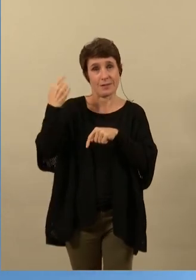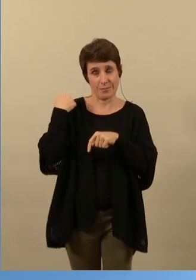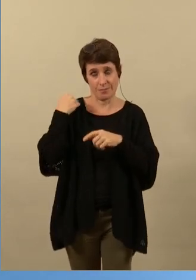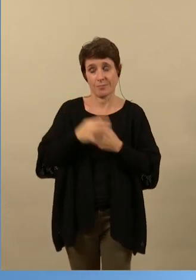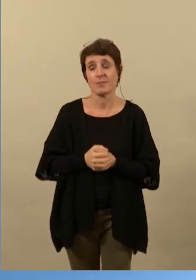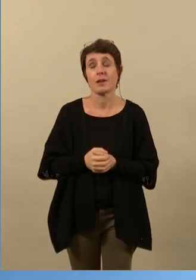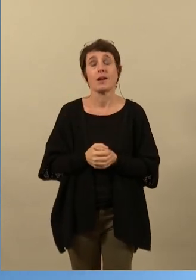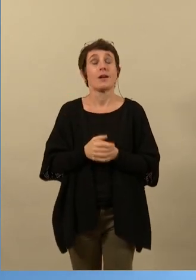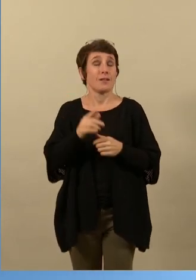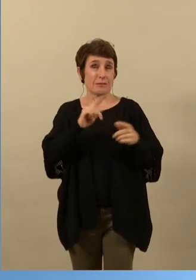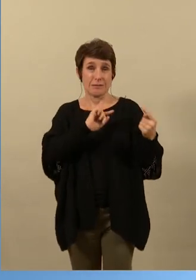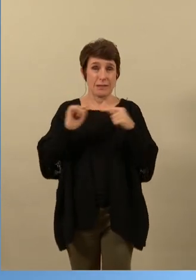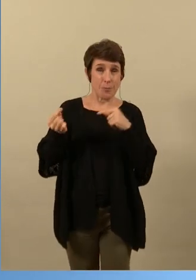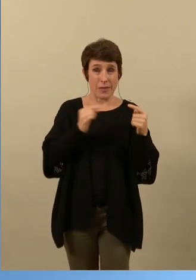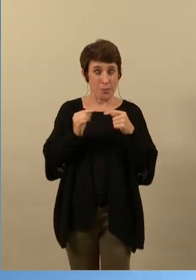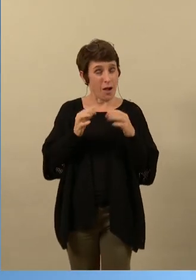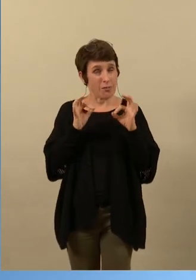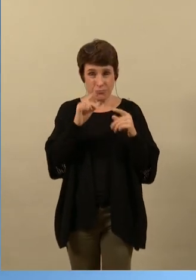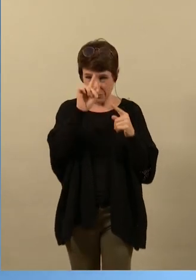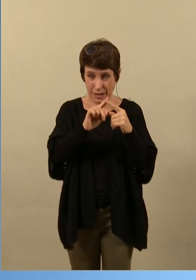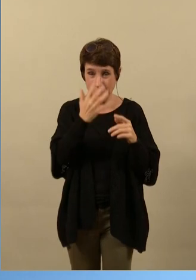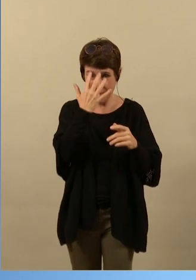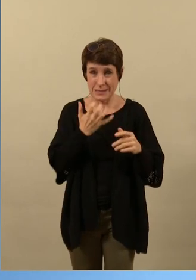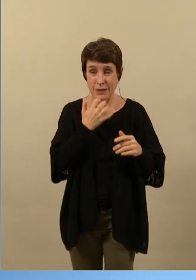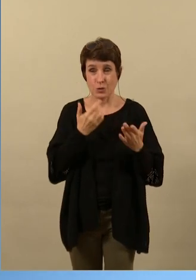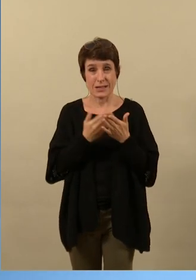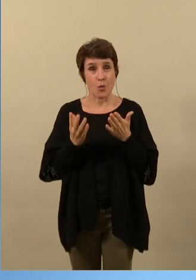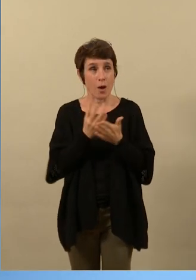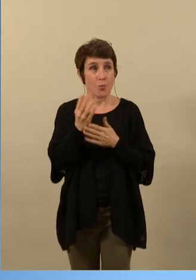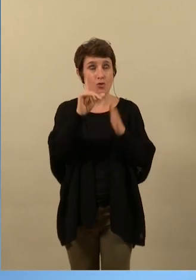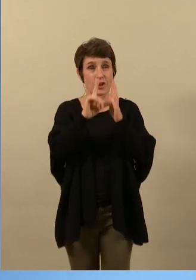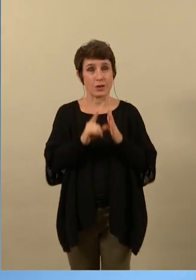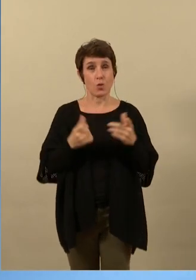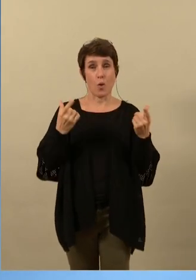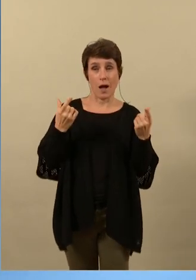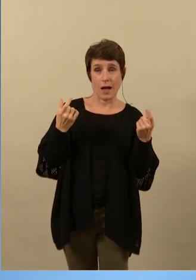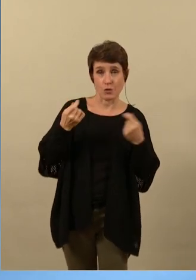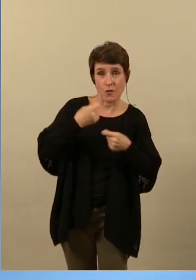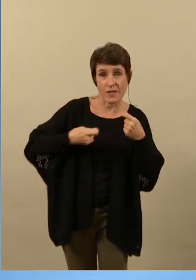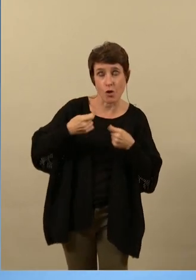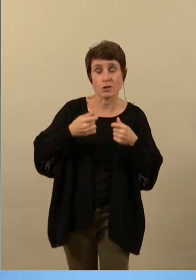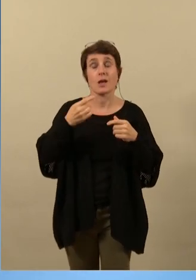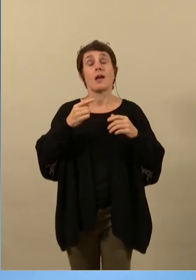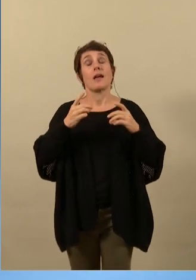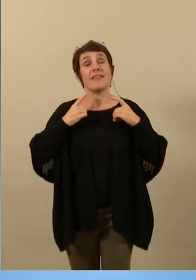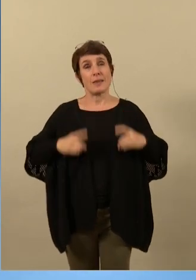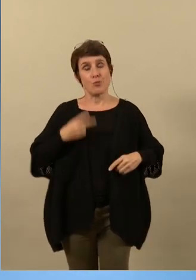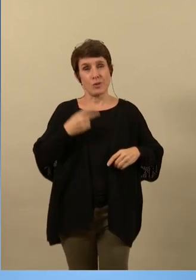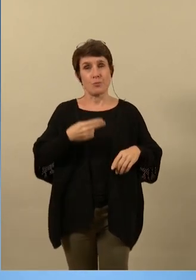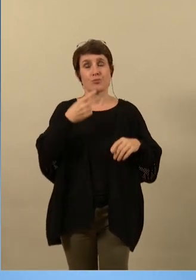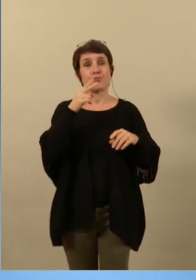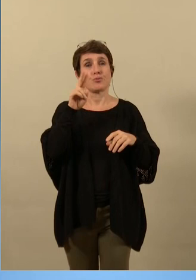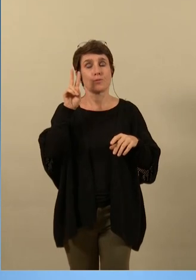pourtant sur quelque chose de suffisamment sérieux le projet de loi de finances 2024 pour lequel les députés de la nupes avaient déposé même parfois fait